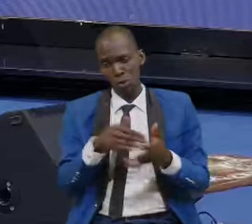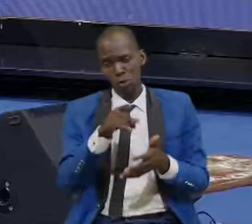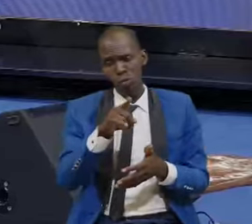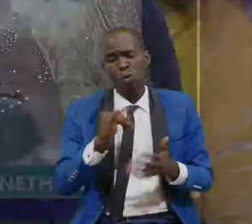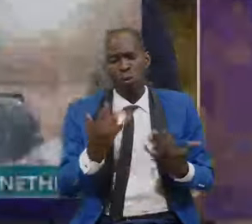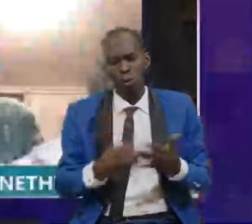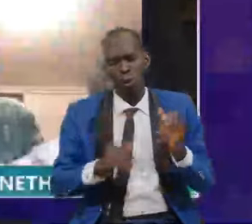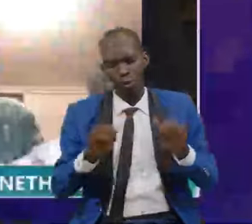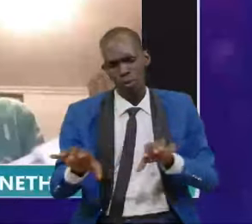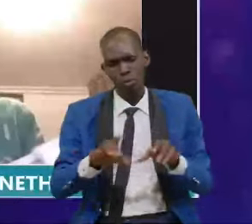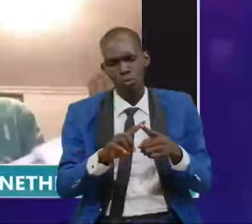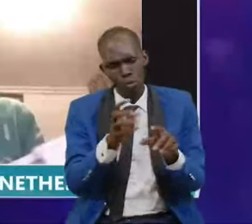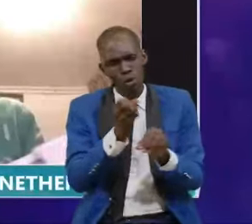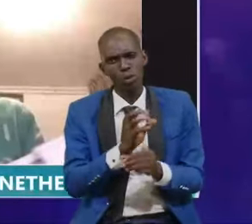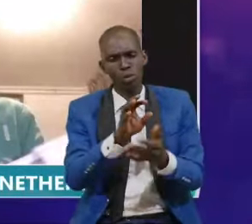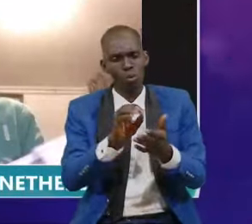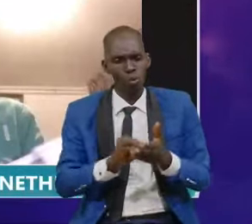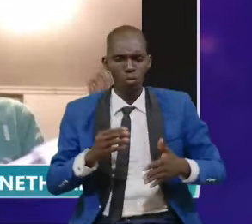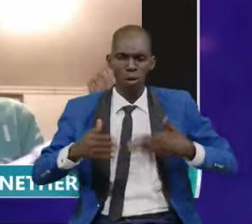toi? Amen.